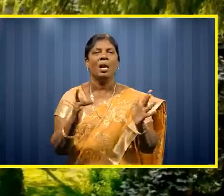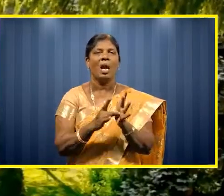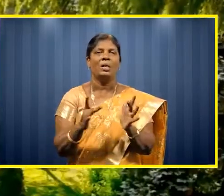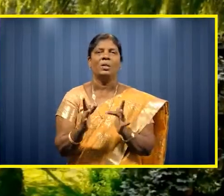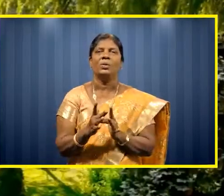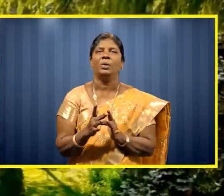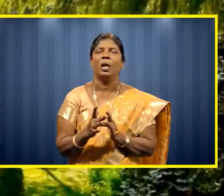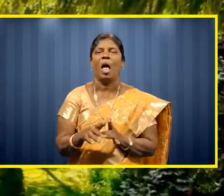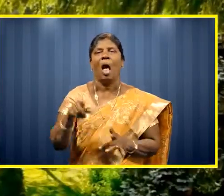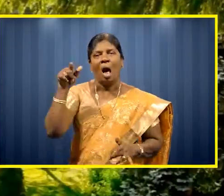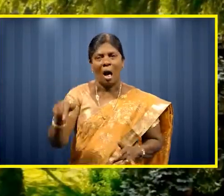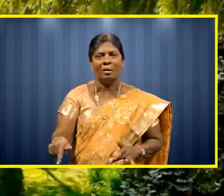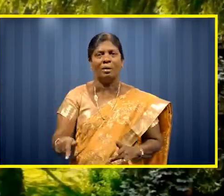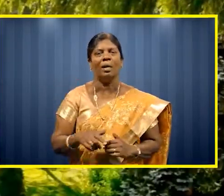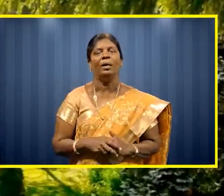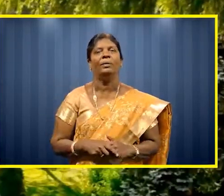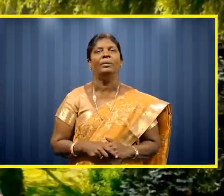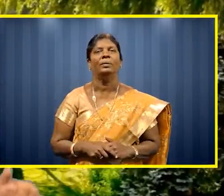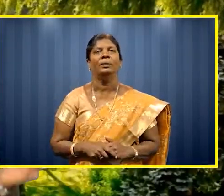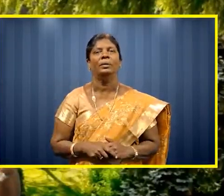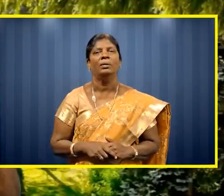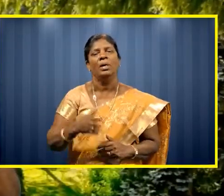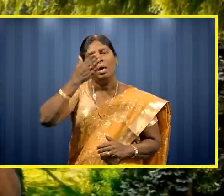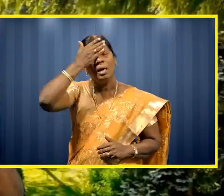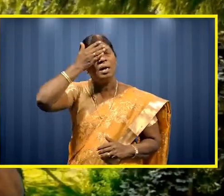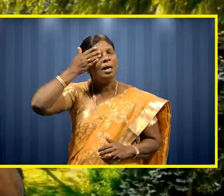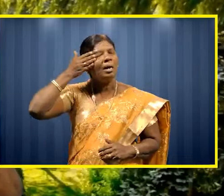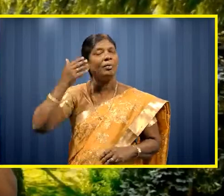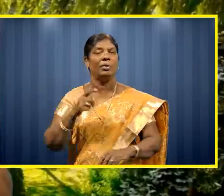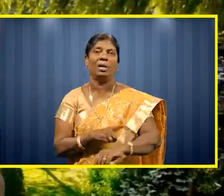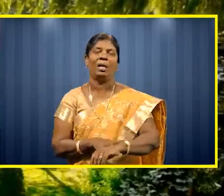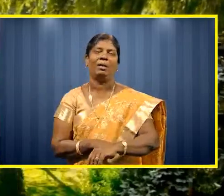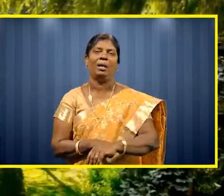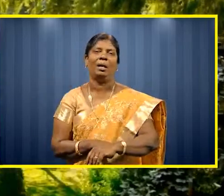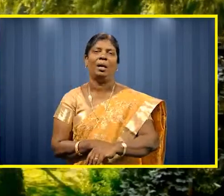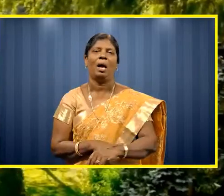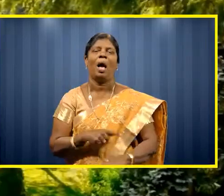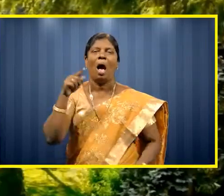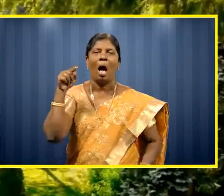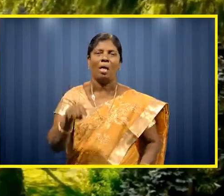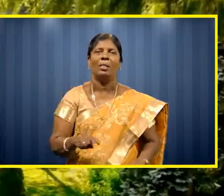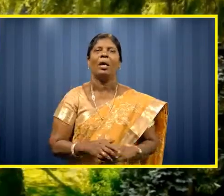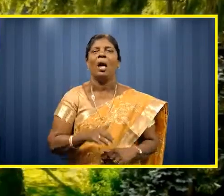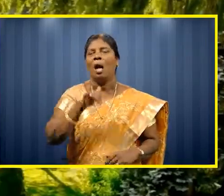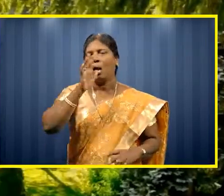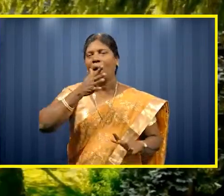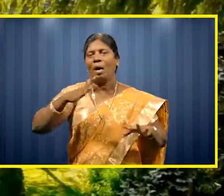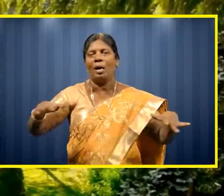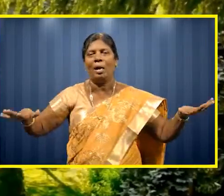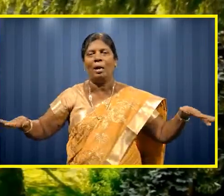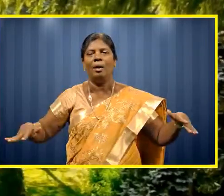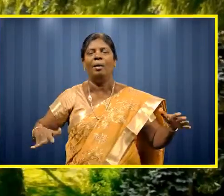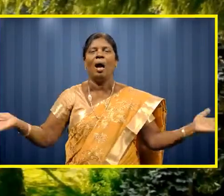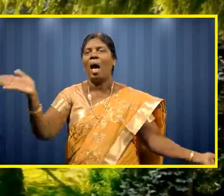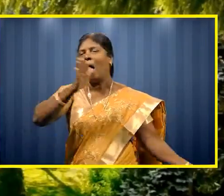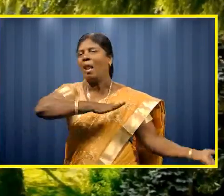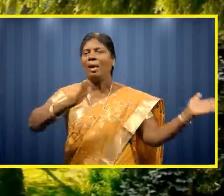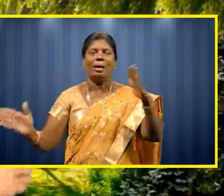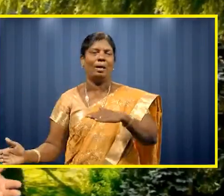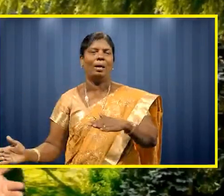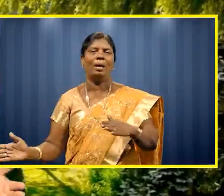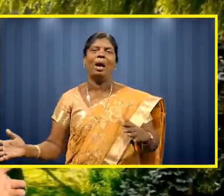27 வசனம் வரைக்கும் இயேசு அந்த இரவு நேரத்தில் அந்த